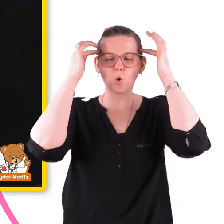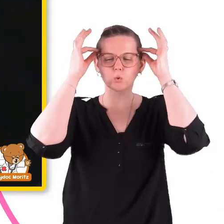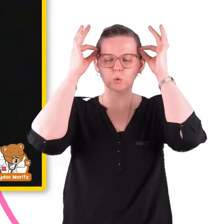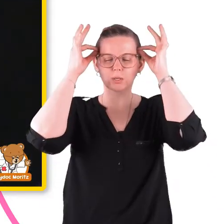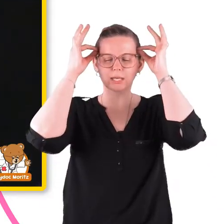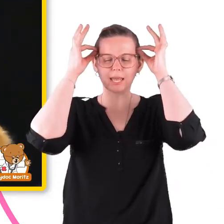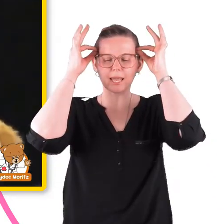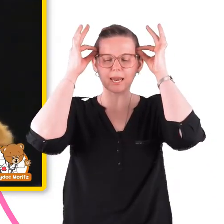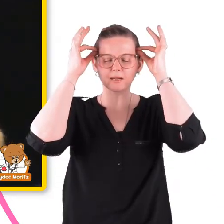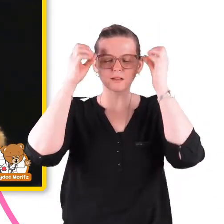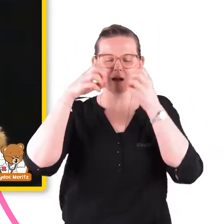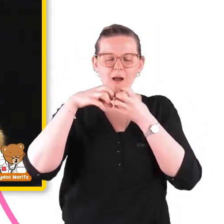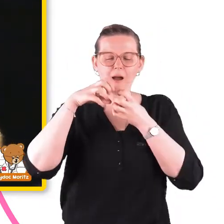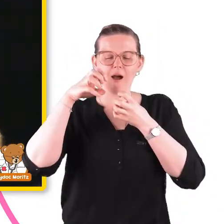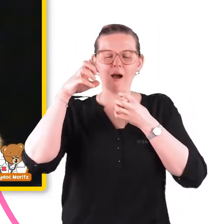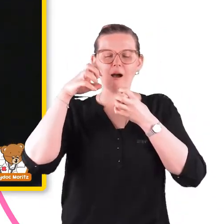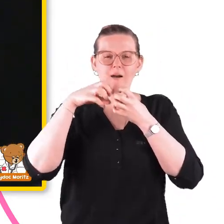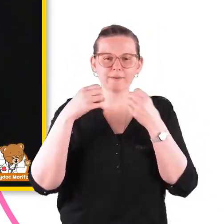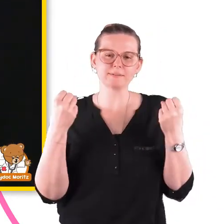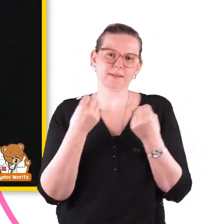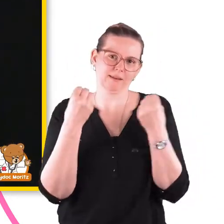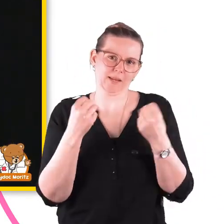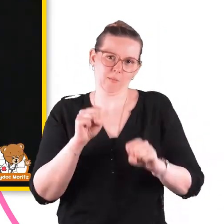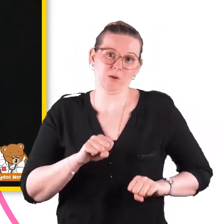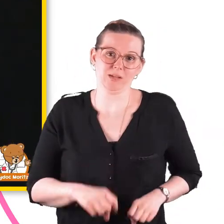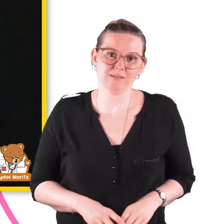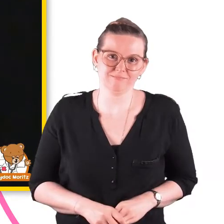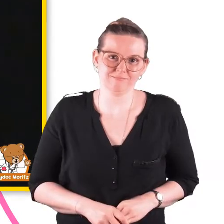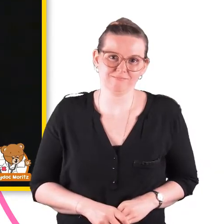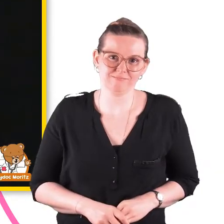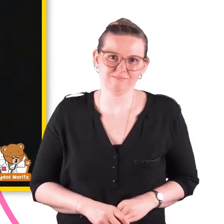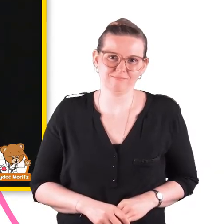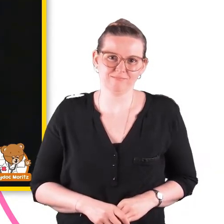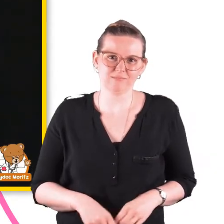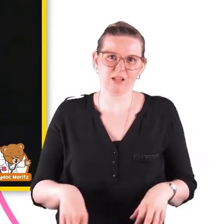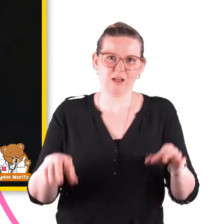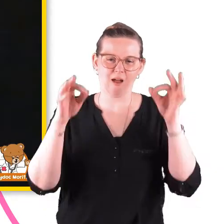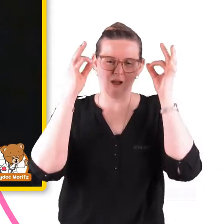sogenanntes autogenes Training machen. Ne?